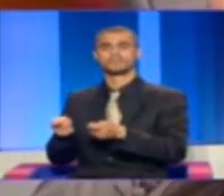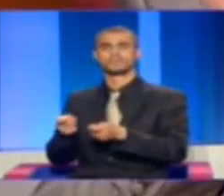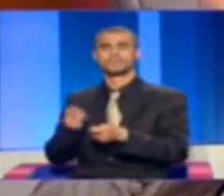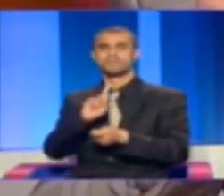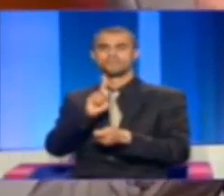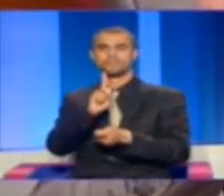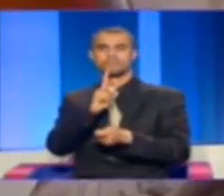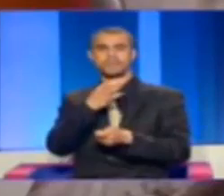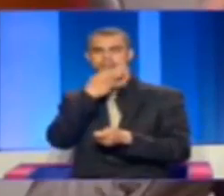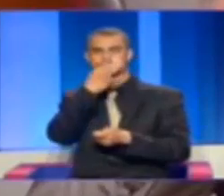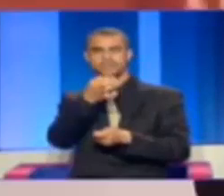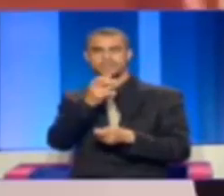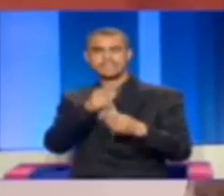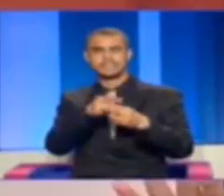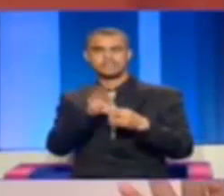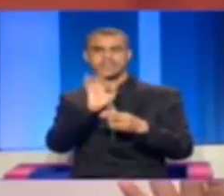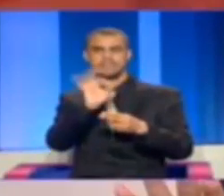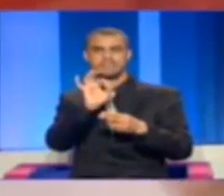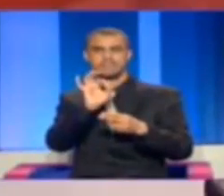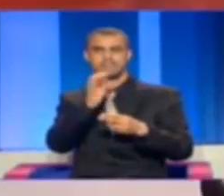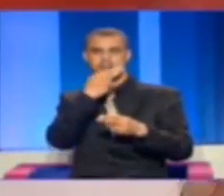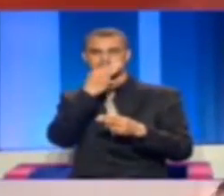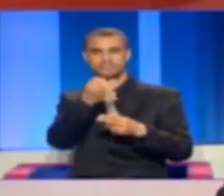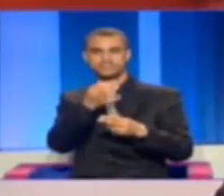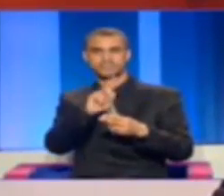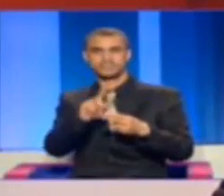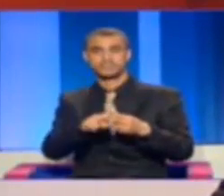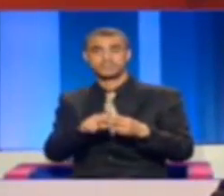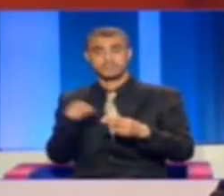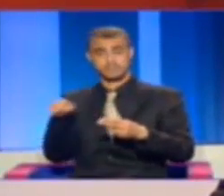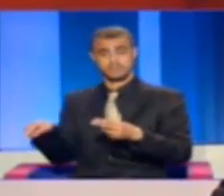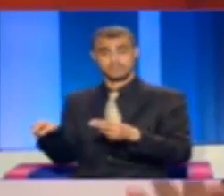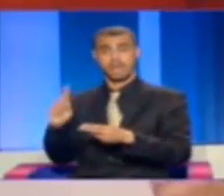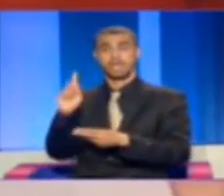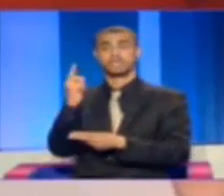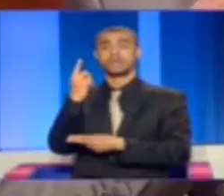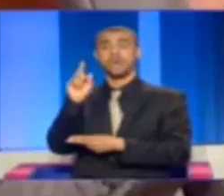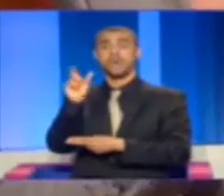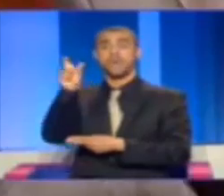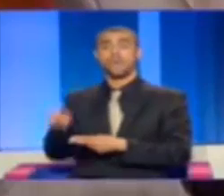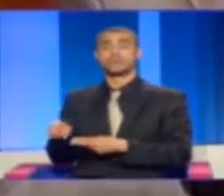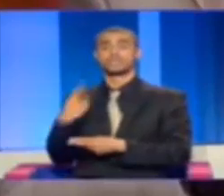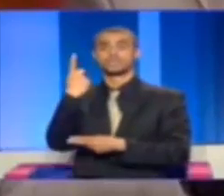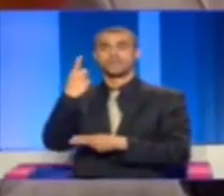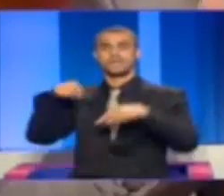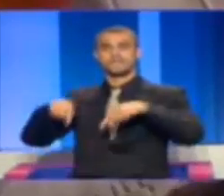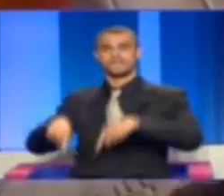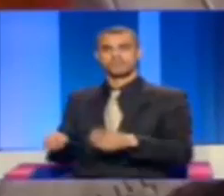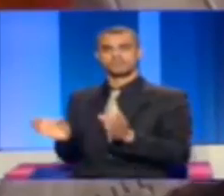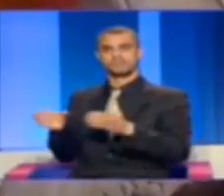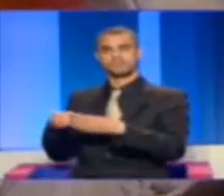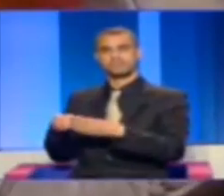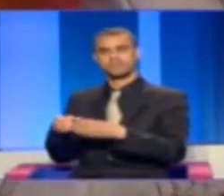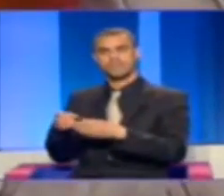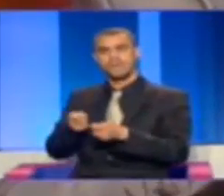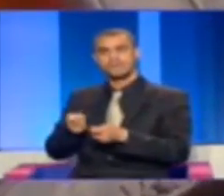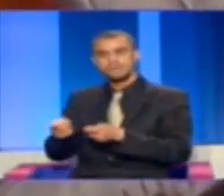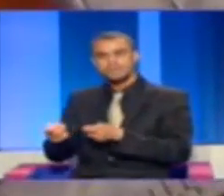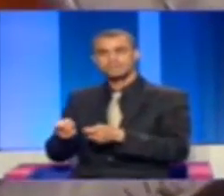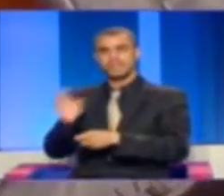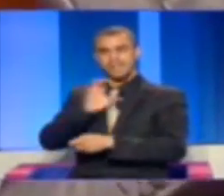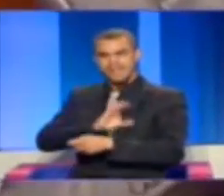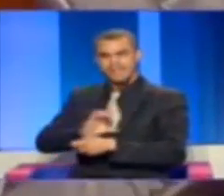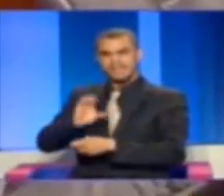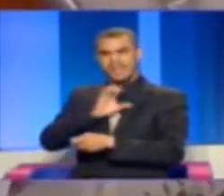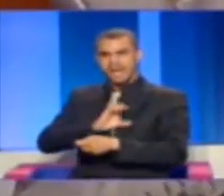هو سميتو. ما نتكلموش على الشخص، لا لا لا لا, لا كيتقاتل، كنقول كيتقاتل من اجل المجال هذا السيد هذا، ولكن